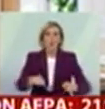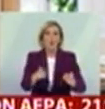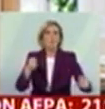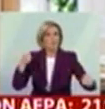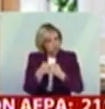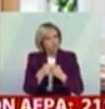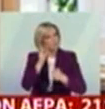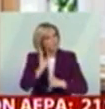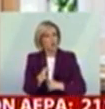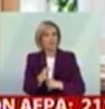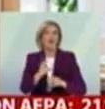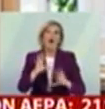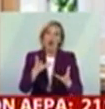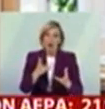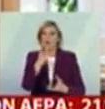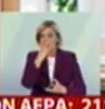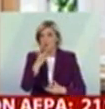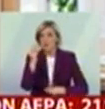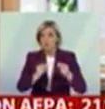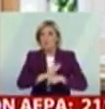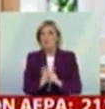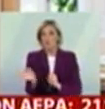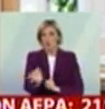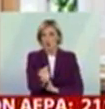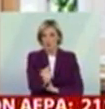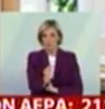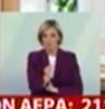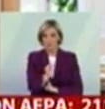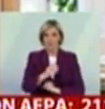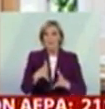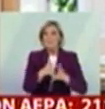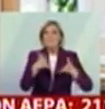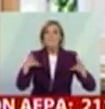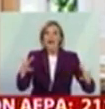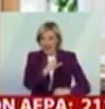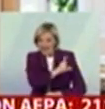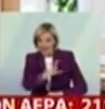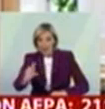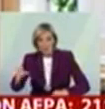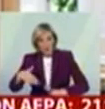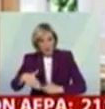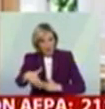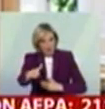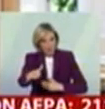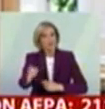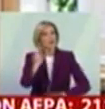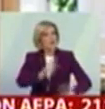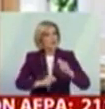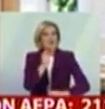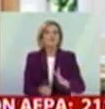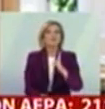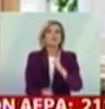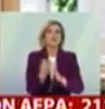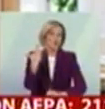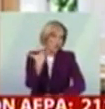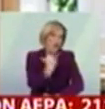είναι αδιανόητο. Επειδή η μάσκα θεωρώ ότι δεν μας προστατεύει, έστω και διπλή ή τριπλή ή τετραπλή, θα πρέπει